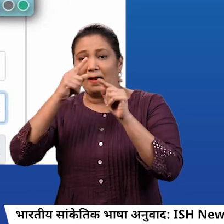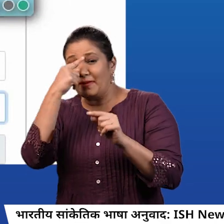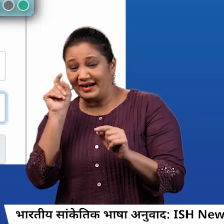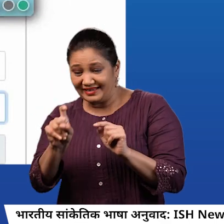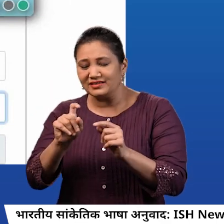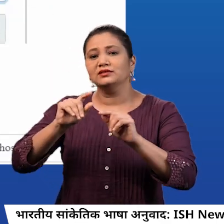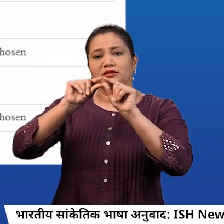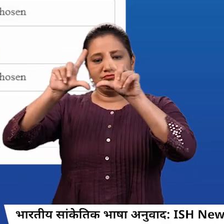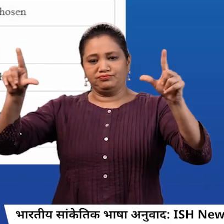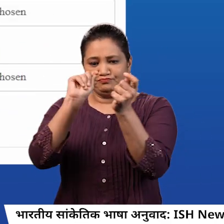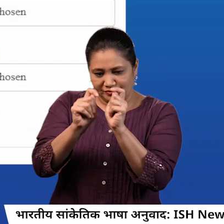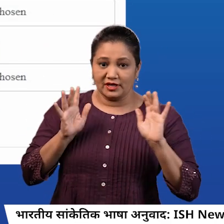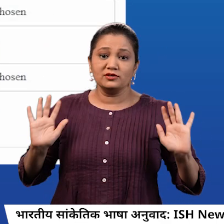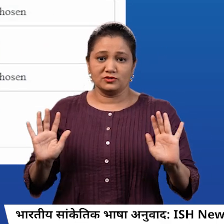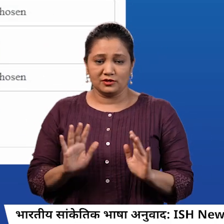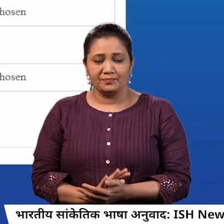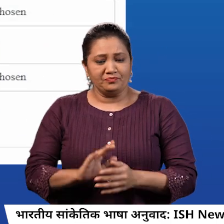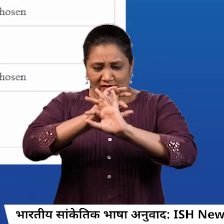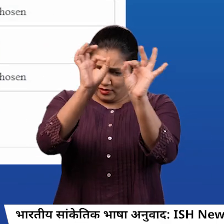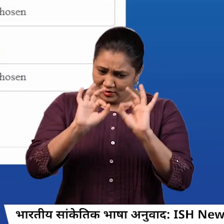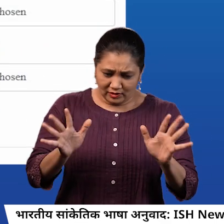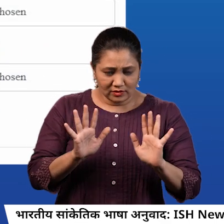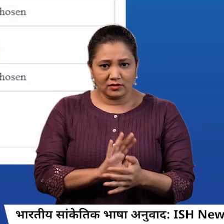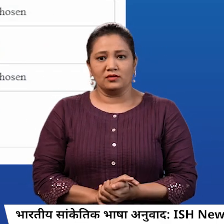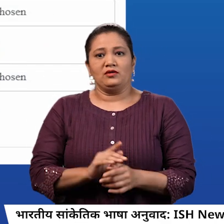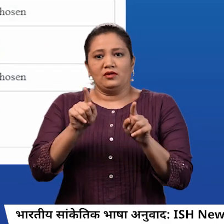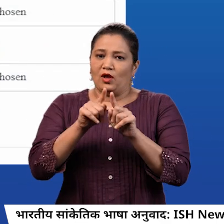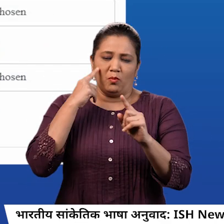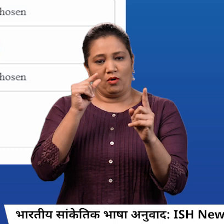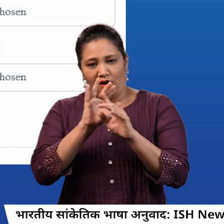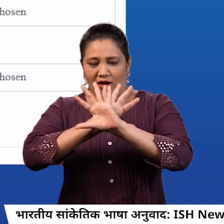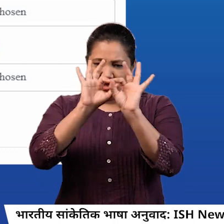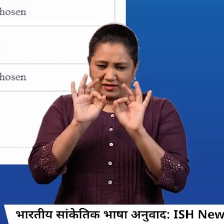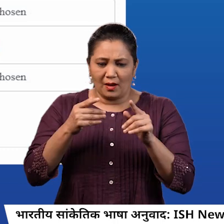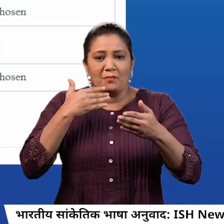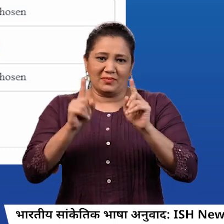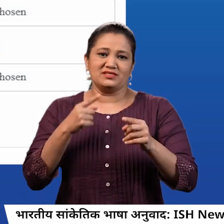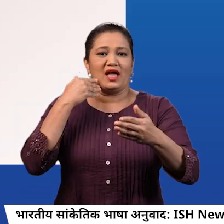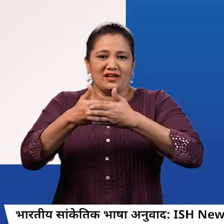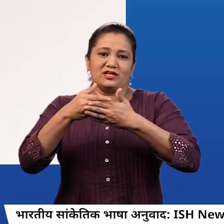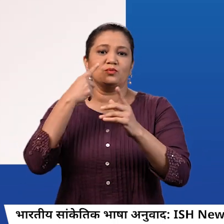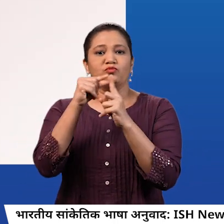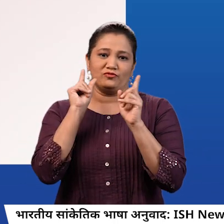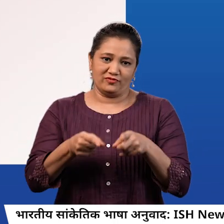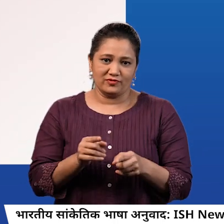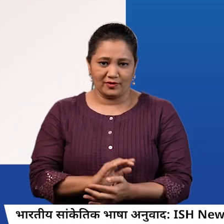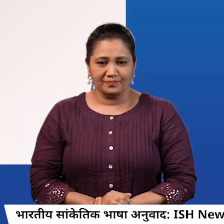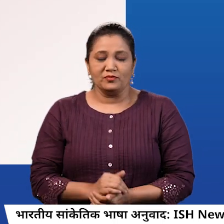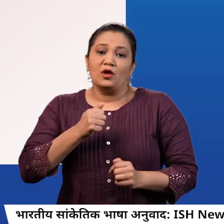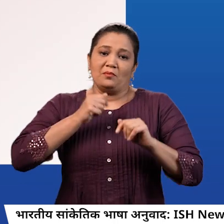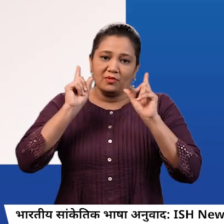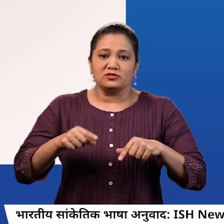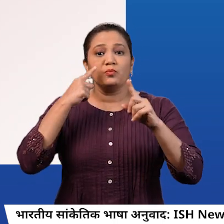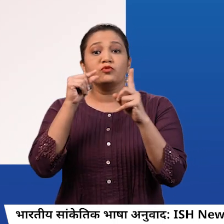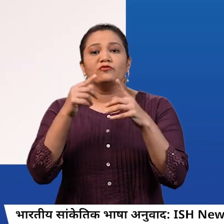दुरुस्त करून घ्या. हे भरून झालं की आपल्याला आपण दिलेल्या तपशिलाच्या समर्थनार्थ पुराव्याचे दस्तऐवज द्यायचे. आपल्याला हे दस्तऐवज